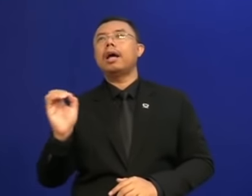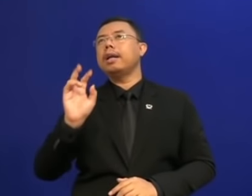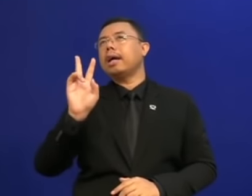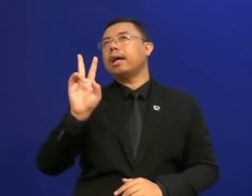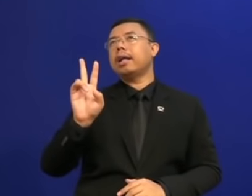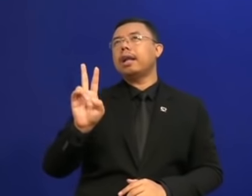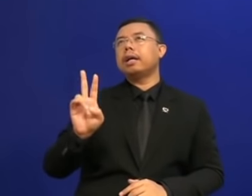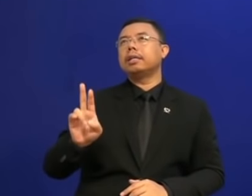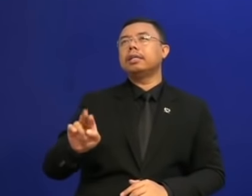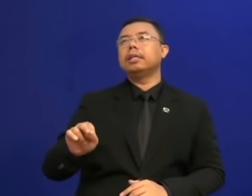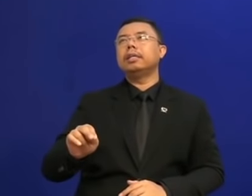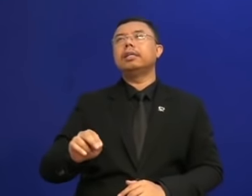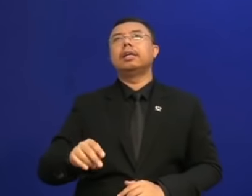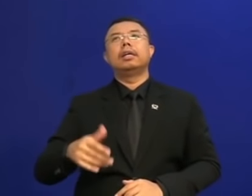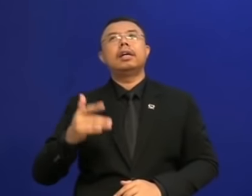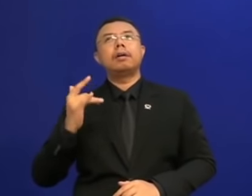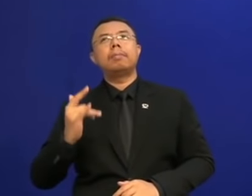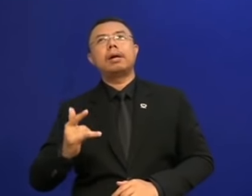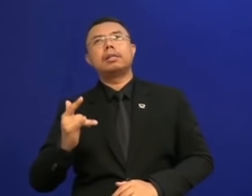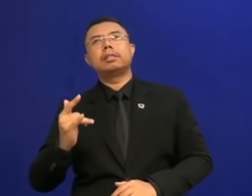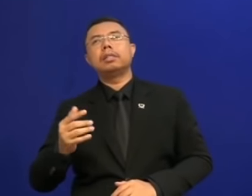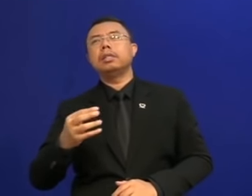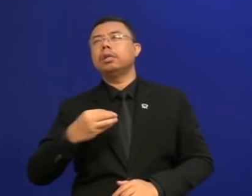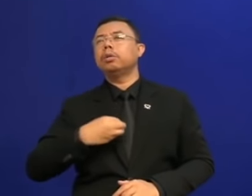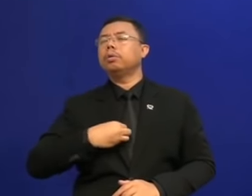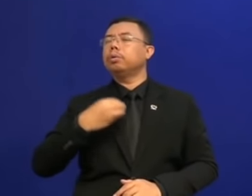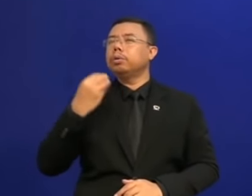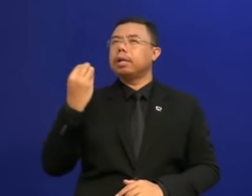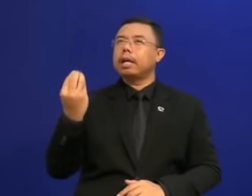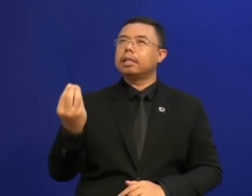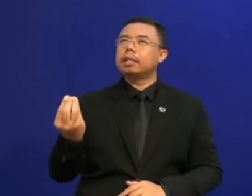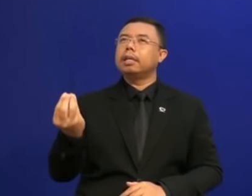tak ada lagi yang masih ku